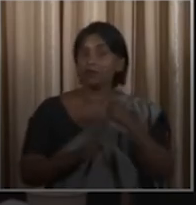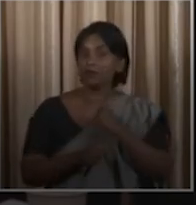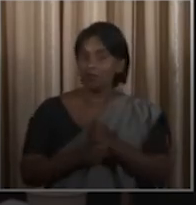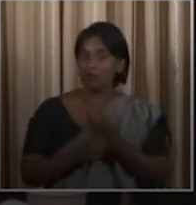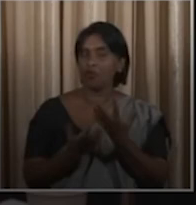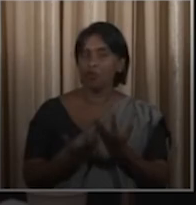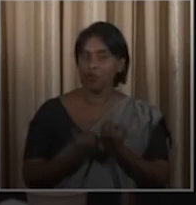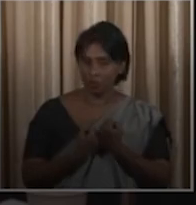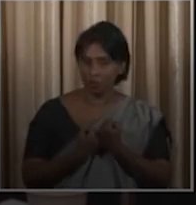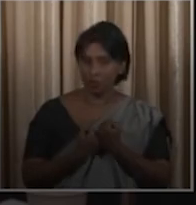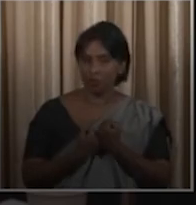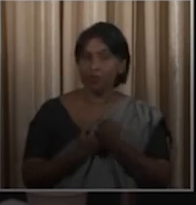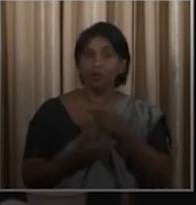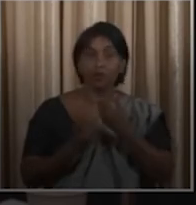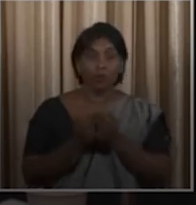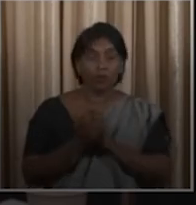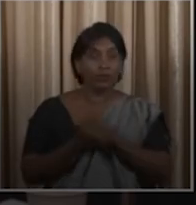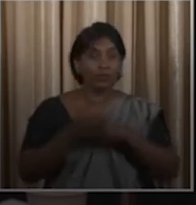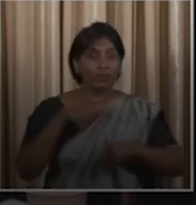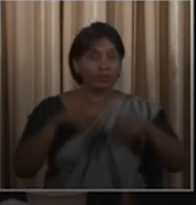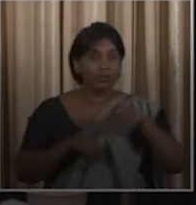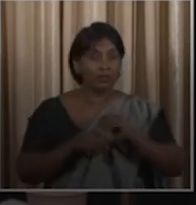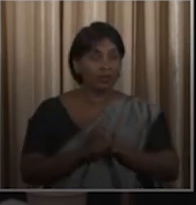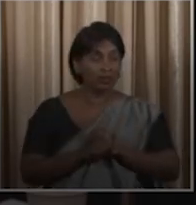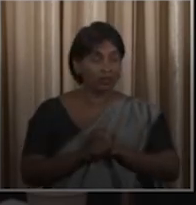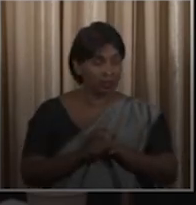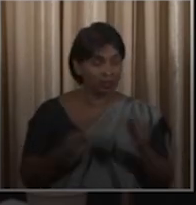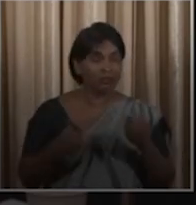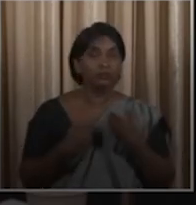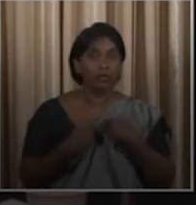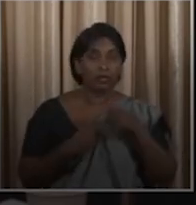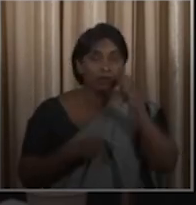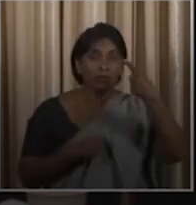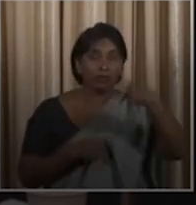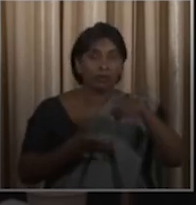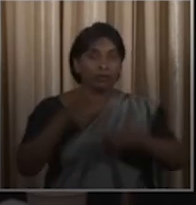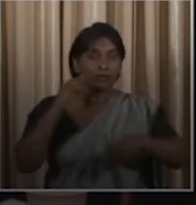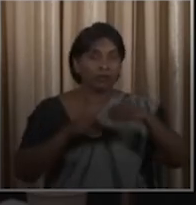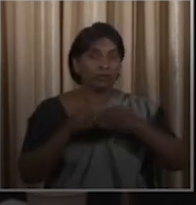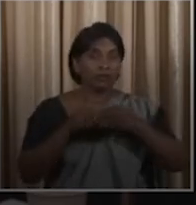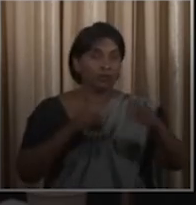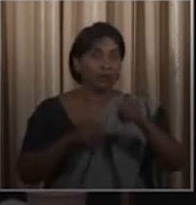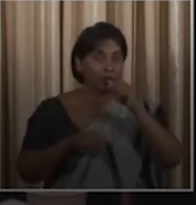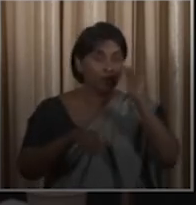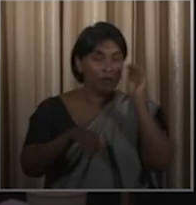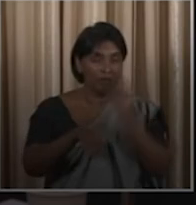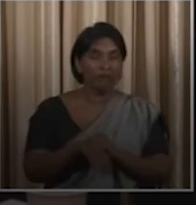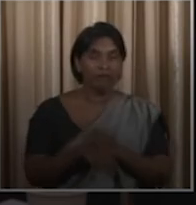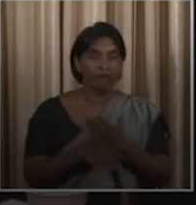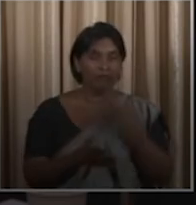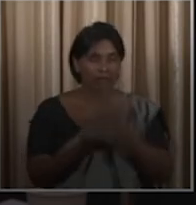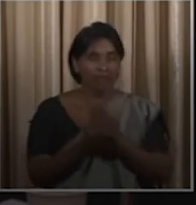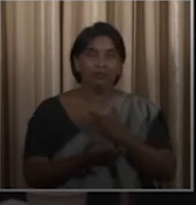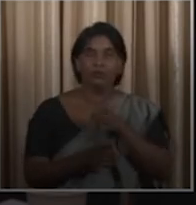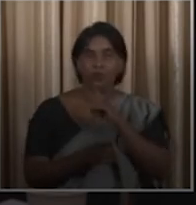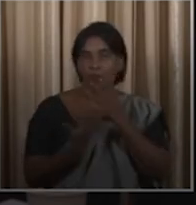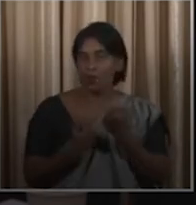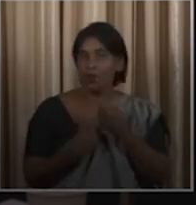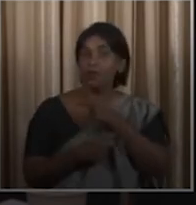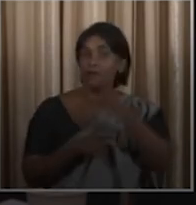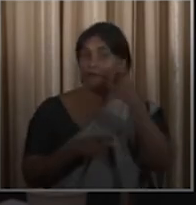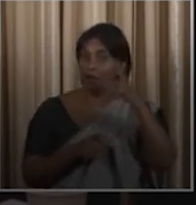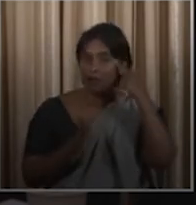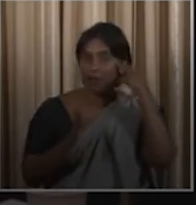tamanta janawara mak neti bawa janata wage meti warni kara oppu ina kawala kanona. E welak pime aramunu meke tini.